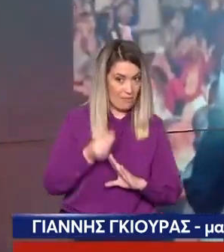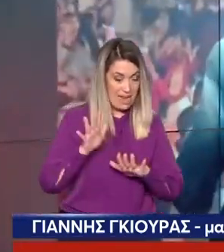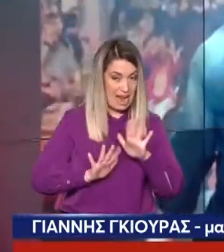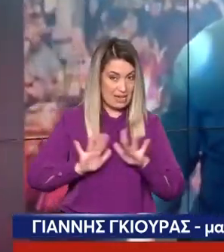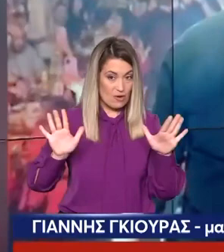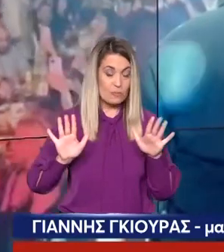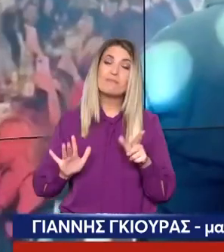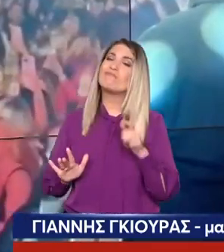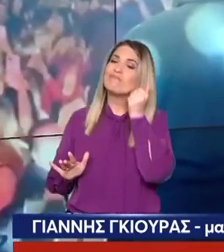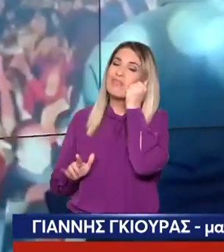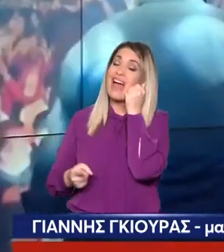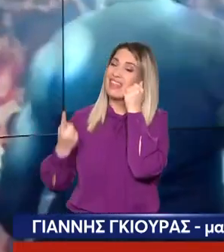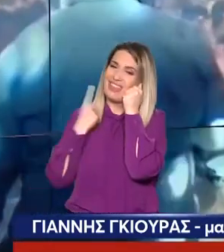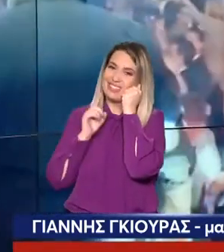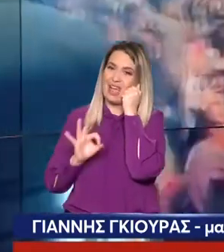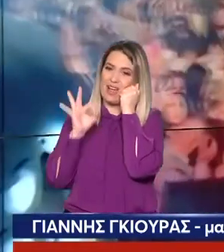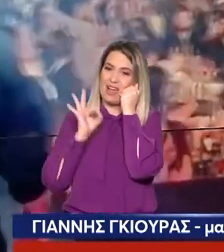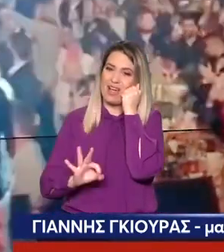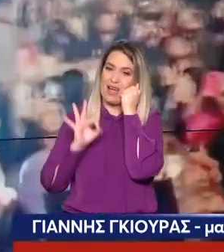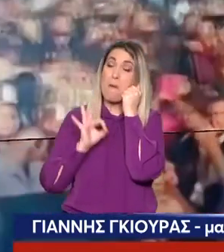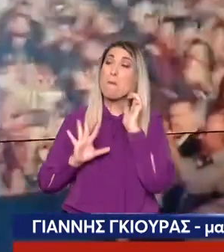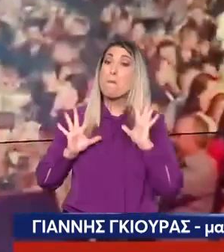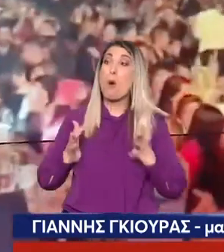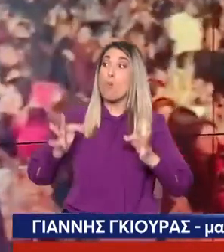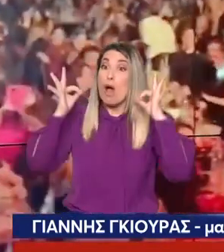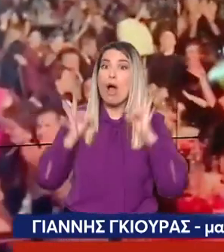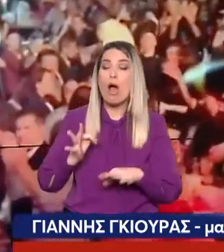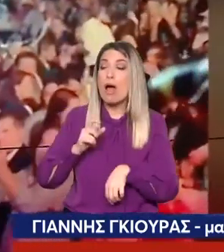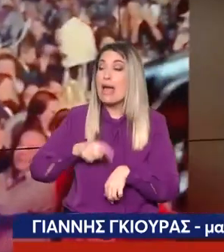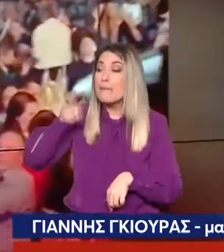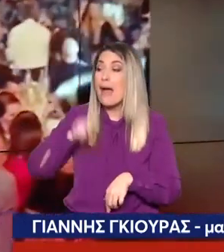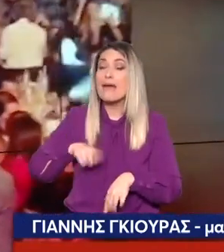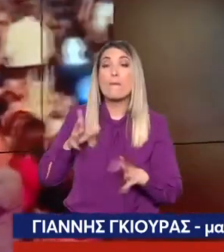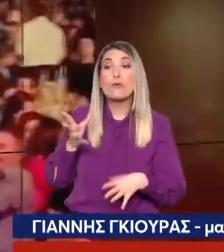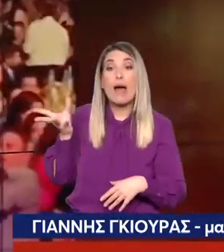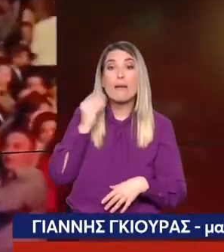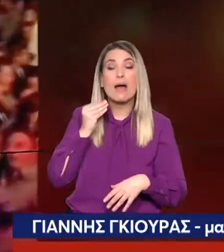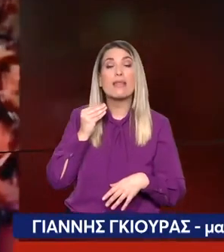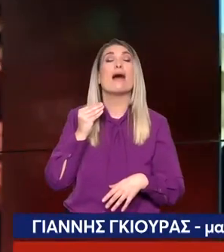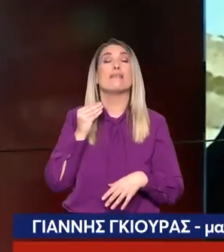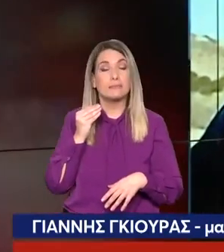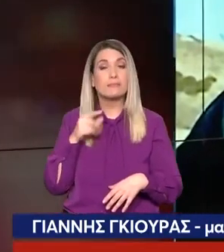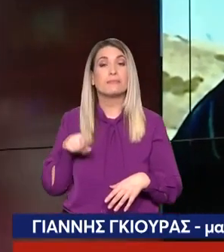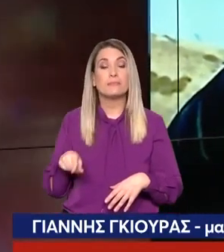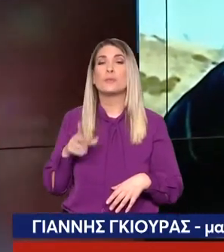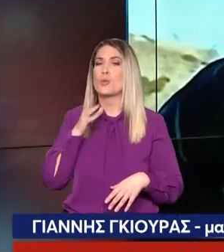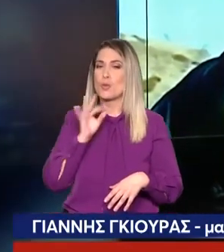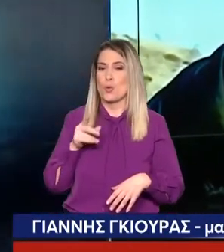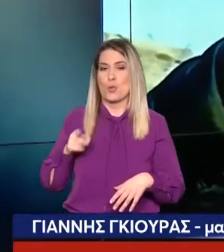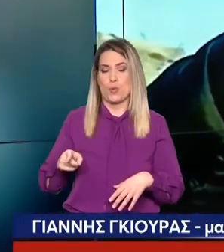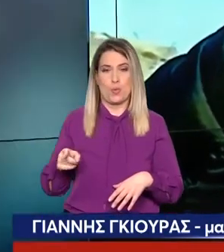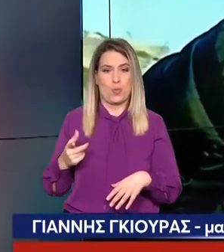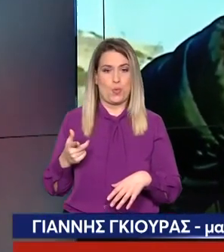Δεν ξέρω ακριβώς πότε έμαθε για τη σοβαρότητα της υγείας του, αλλά επειδή είχε αποκτήσει κάποια